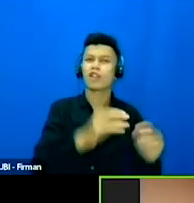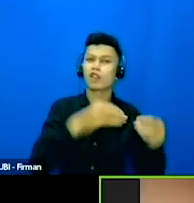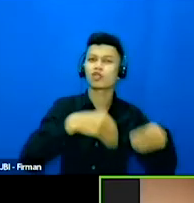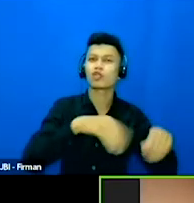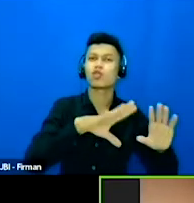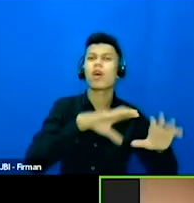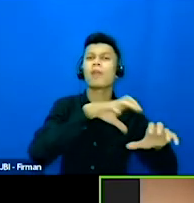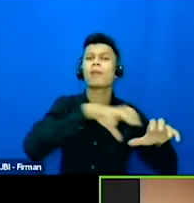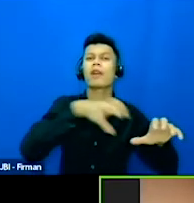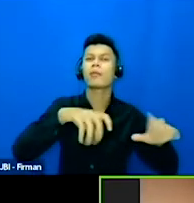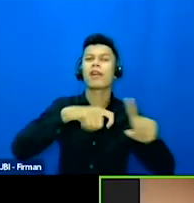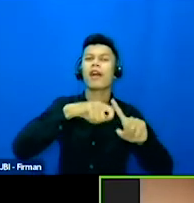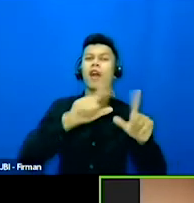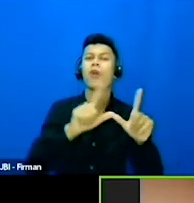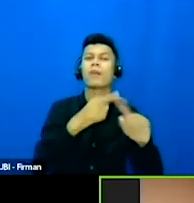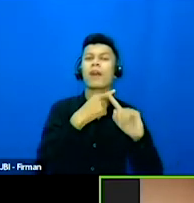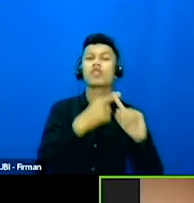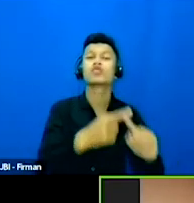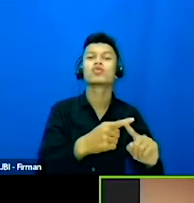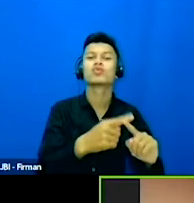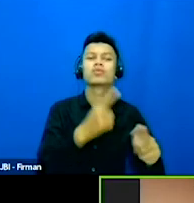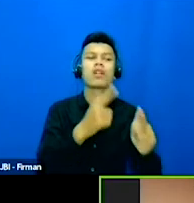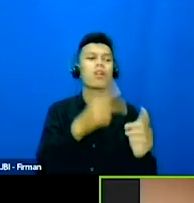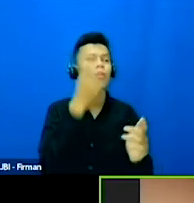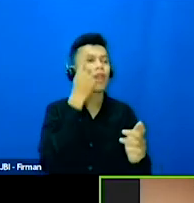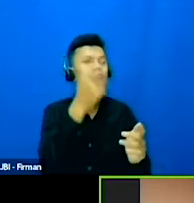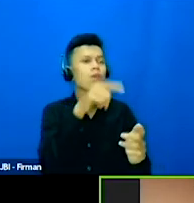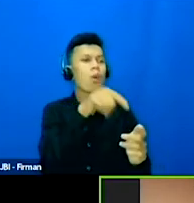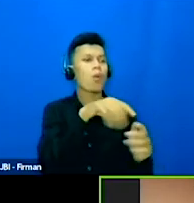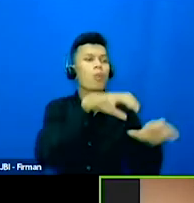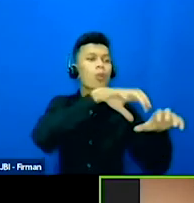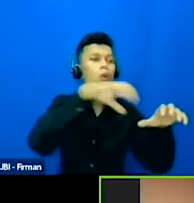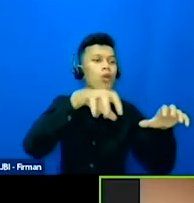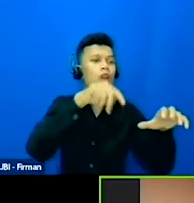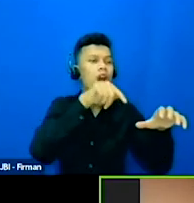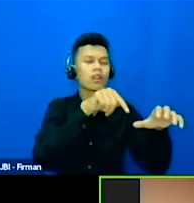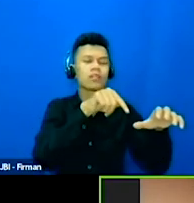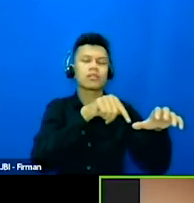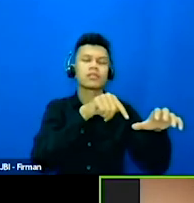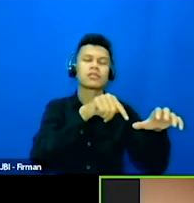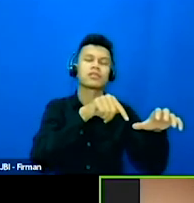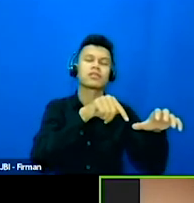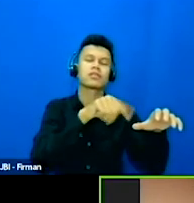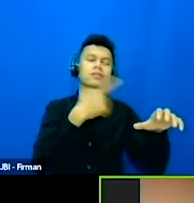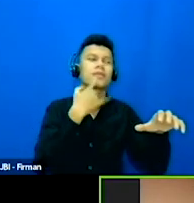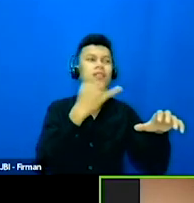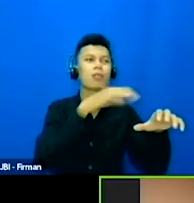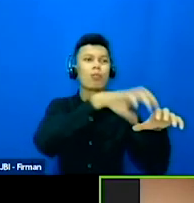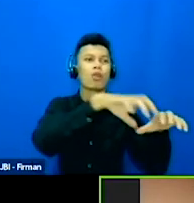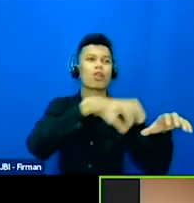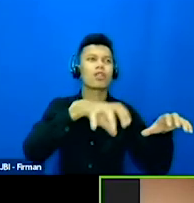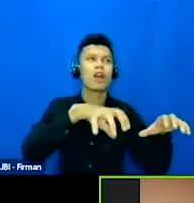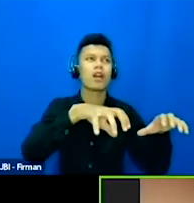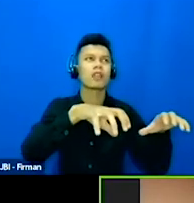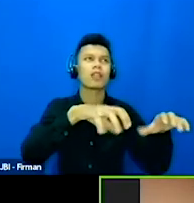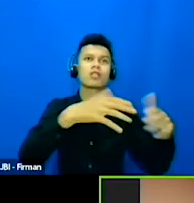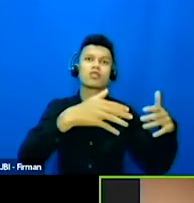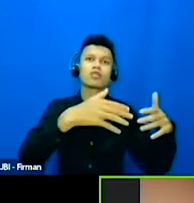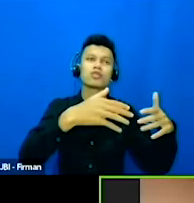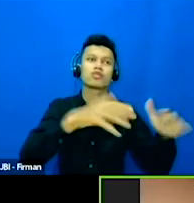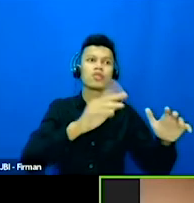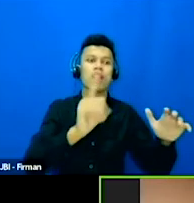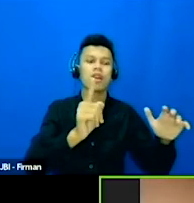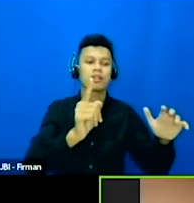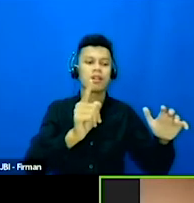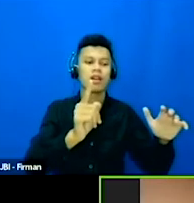barang-barang KW misalnya ketika kita memastikan bahwa itu gold produk itu adalah produk yang sudah ada